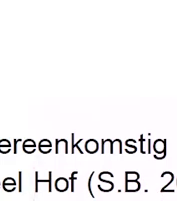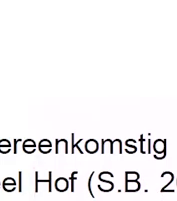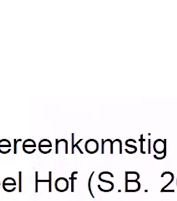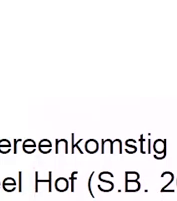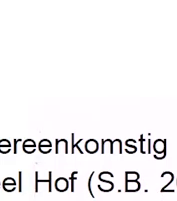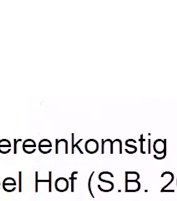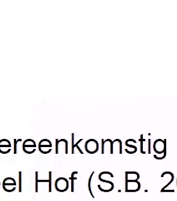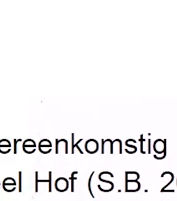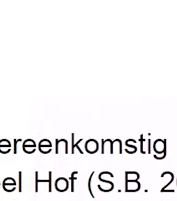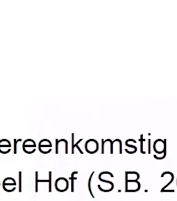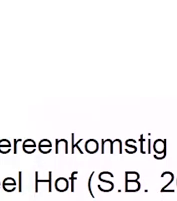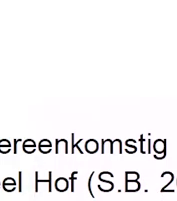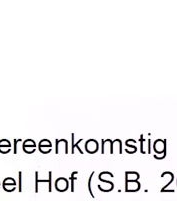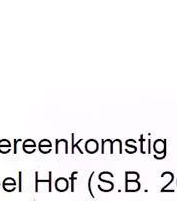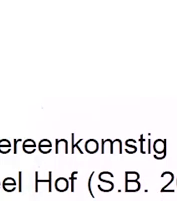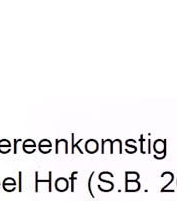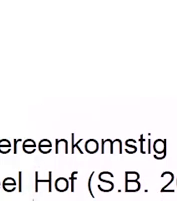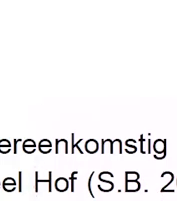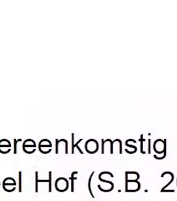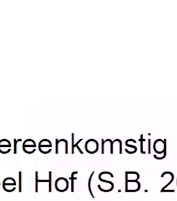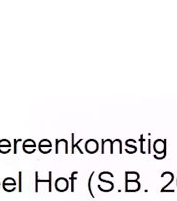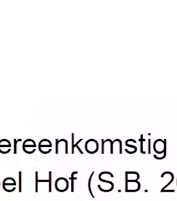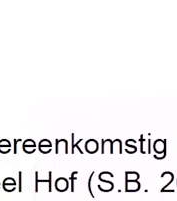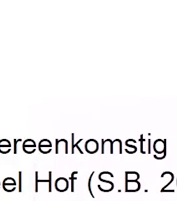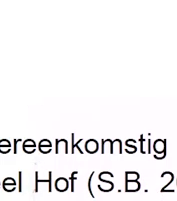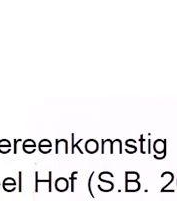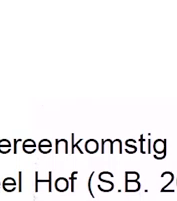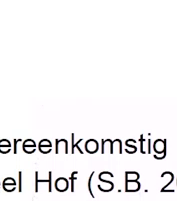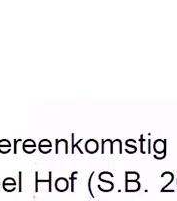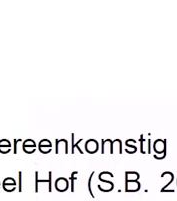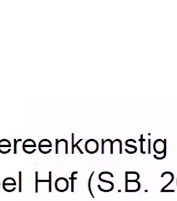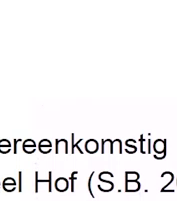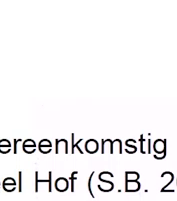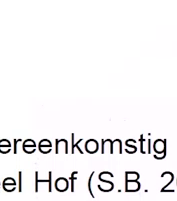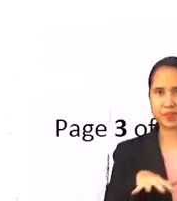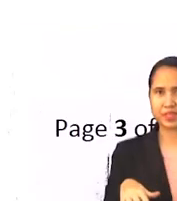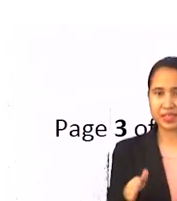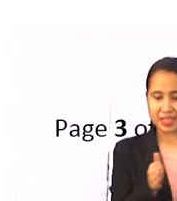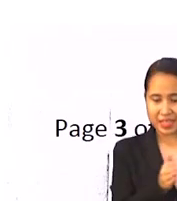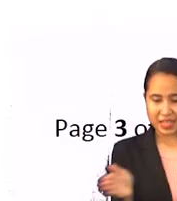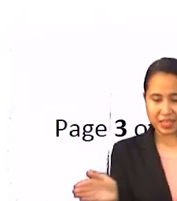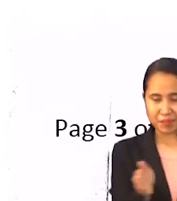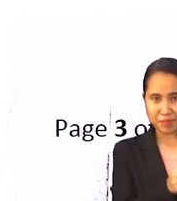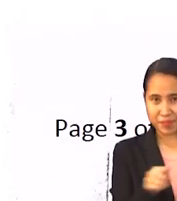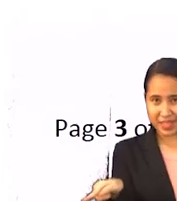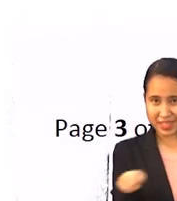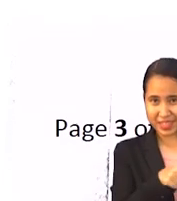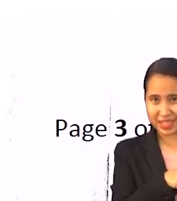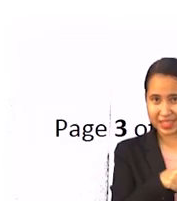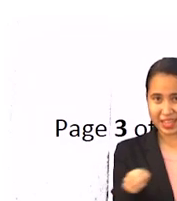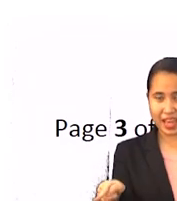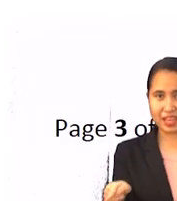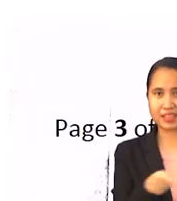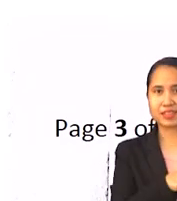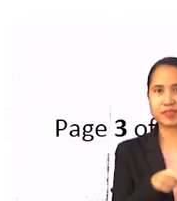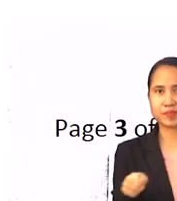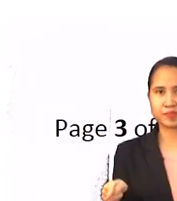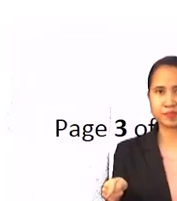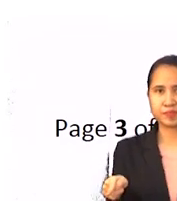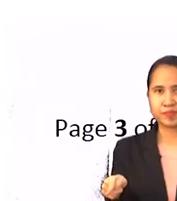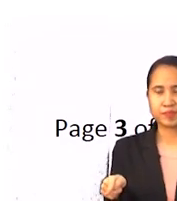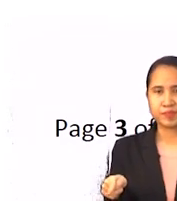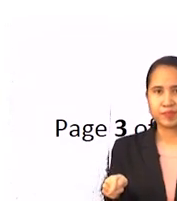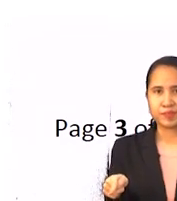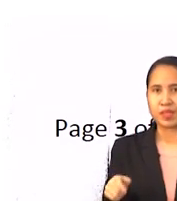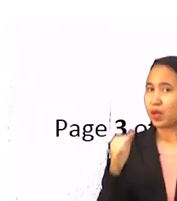andere organisatorische omstandigheden niet binnen de gestelde termijn van artikel 23 lid 1 wet constitutioneel hof